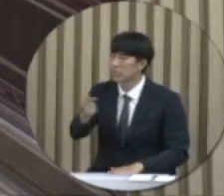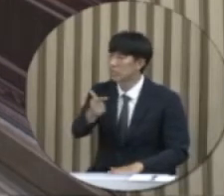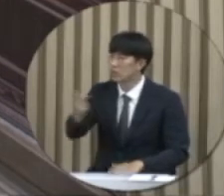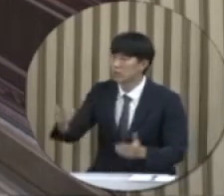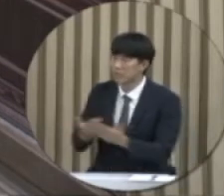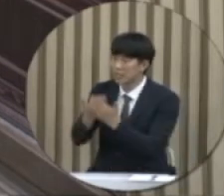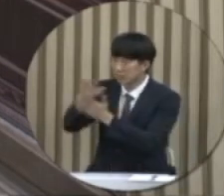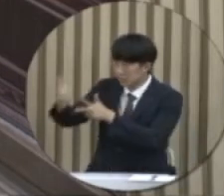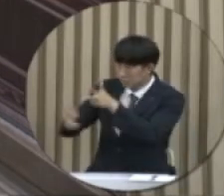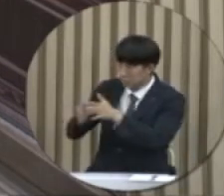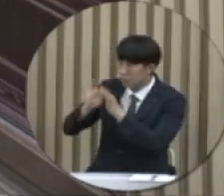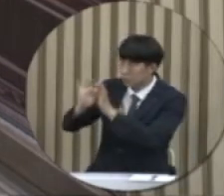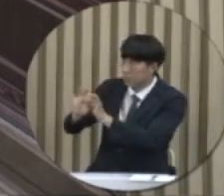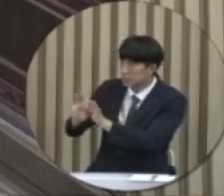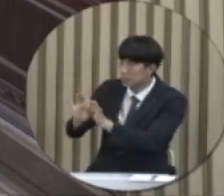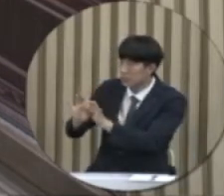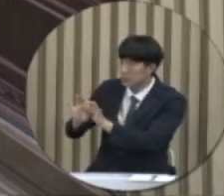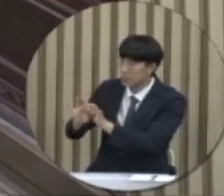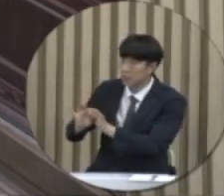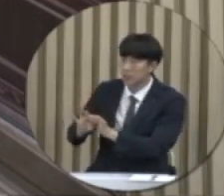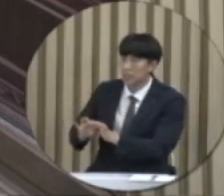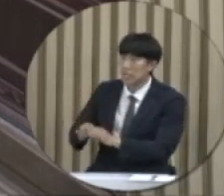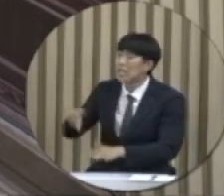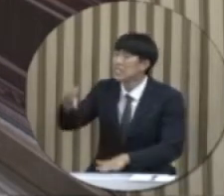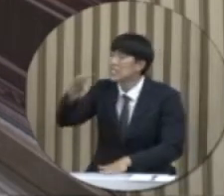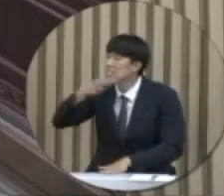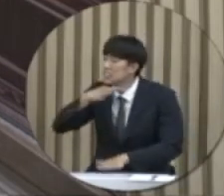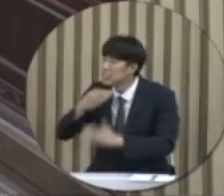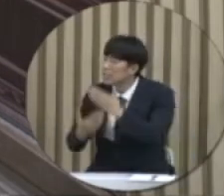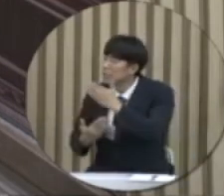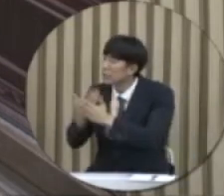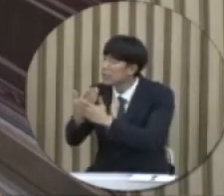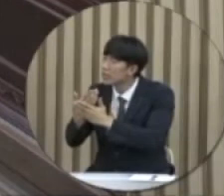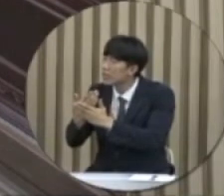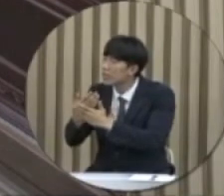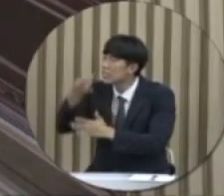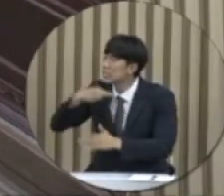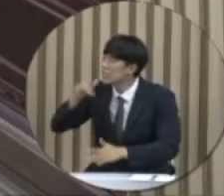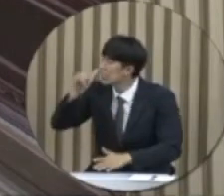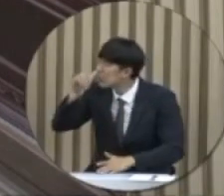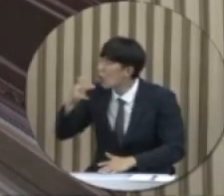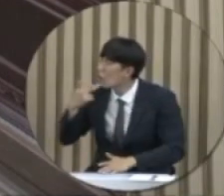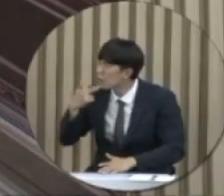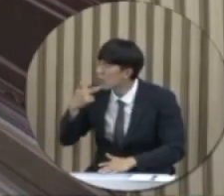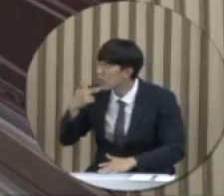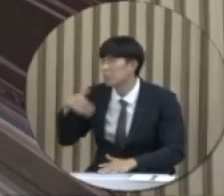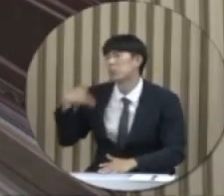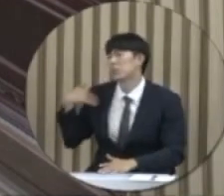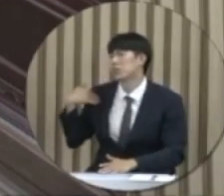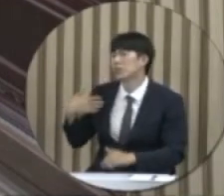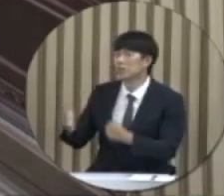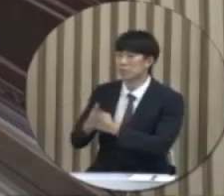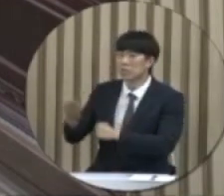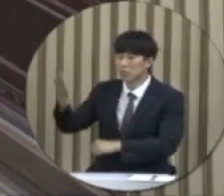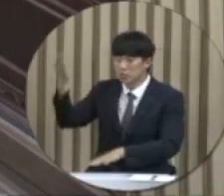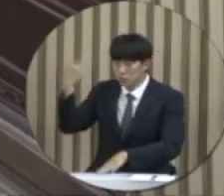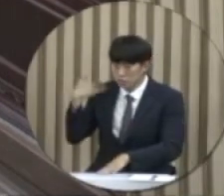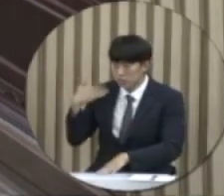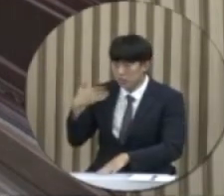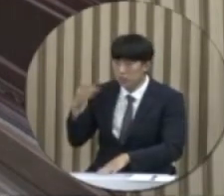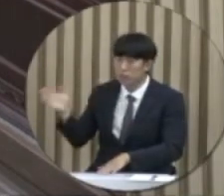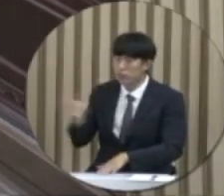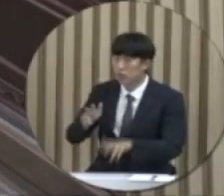개발 사업을 통해서 이득이 날 거냐 안날 거냐 아는 방법이 어렵습니다. 네. 그래서 지난번 이후에 우리가 준비하고 있는